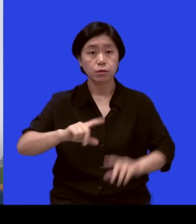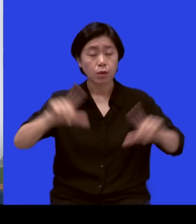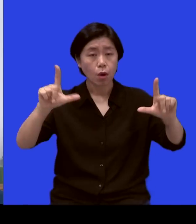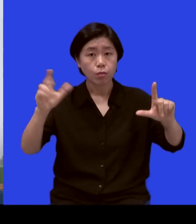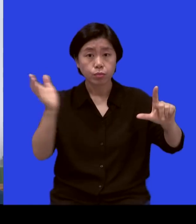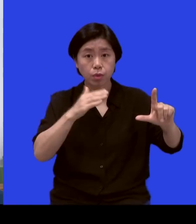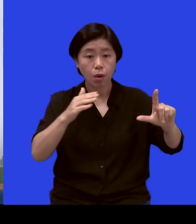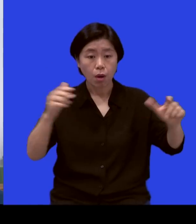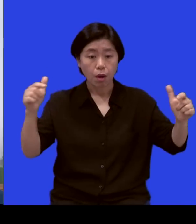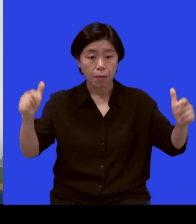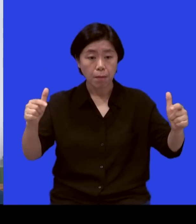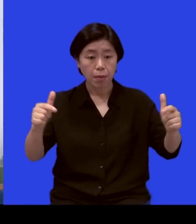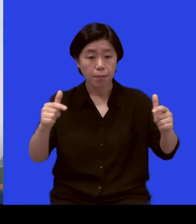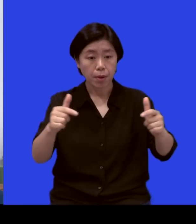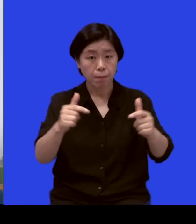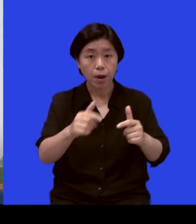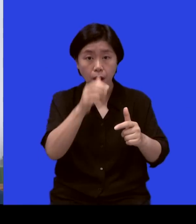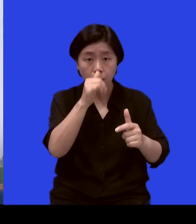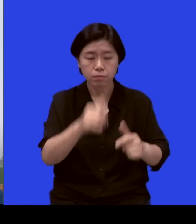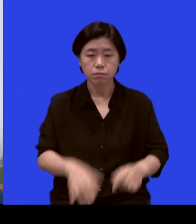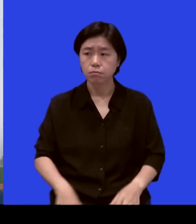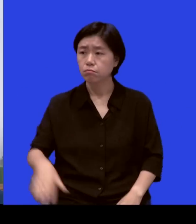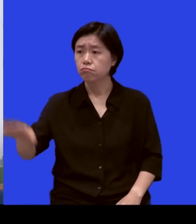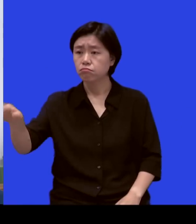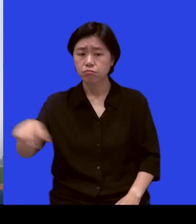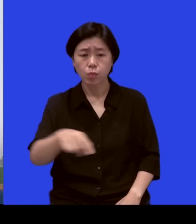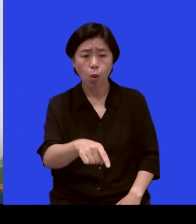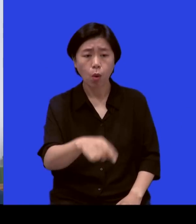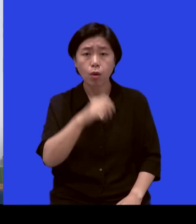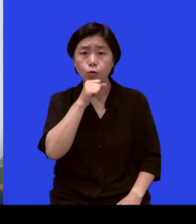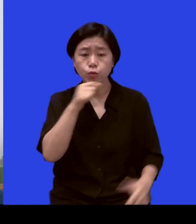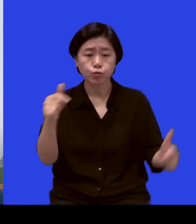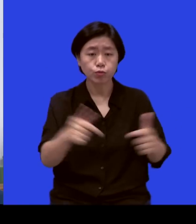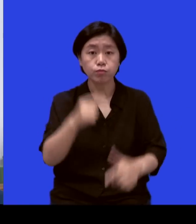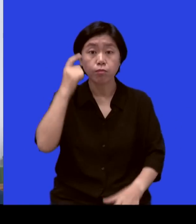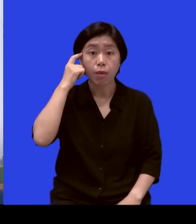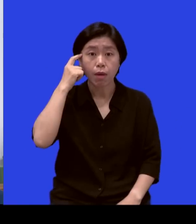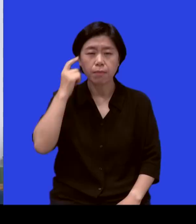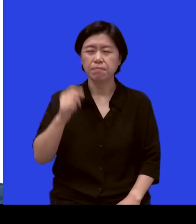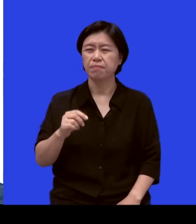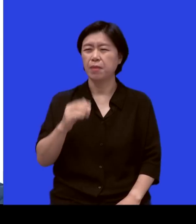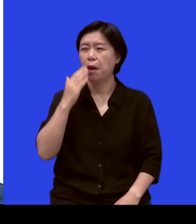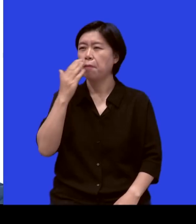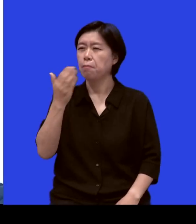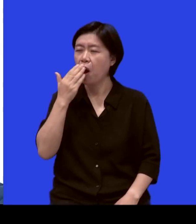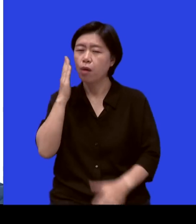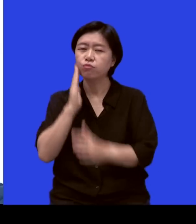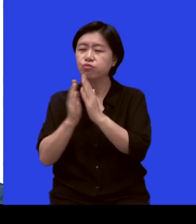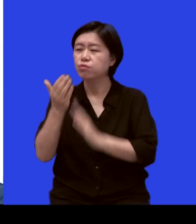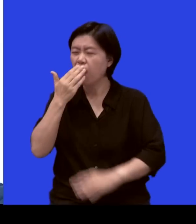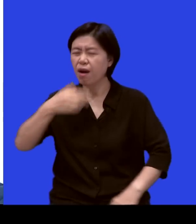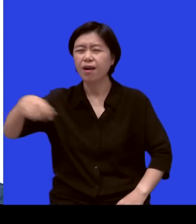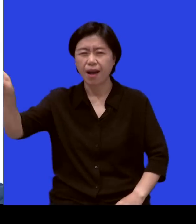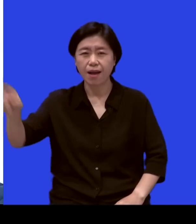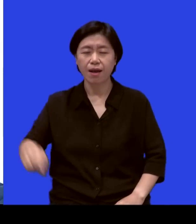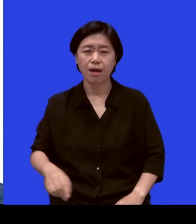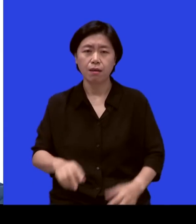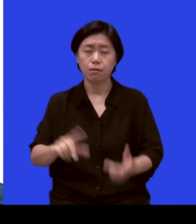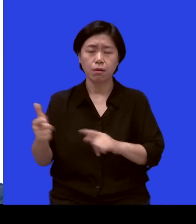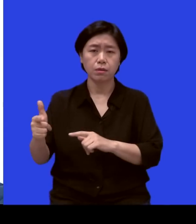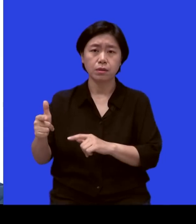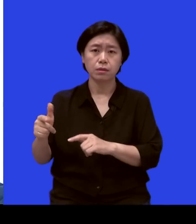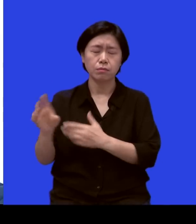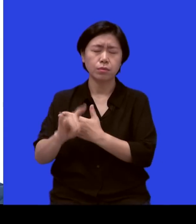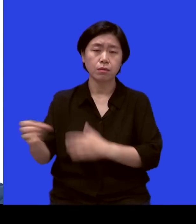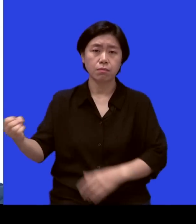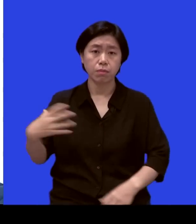이제 저는 어디 갔냐 그러니까는 이제 풀 뜯으러 갔다 그러고 이제 이런 식으로 이렇게 이제 했어요. 근데 나중에 보니까 아무튼 사라진